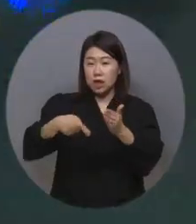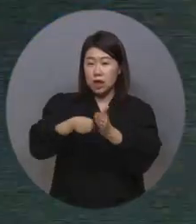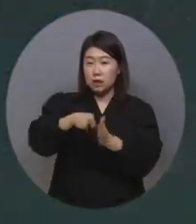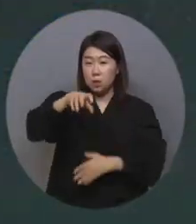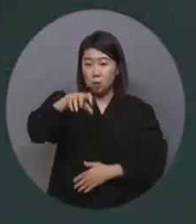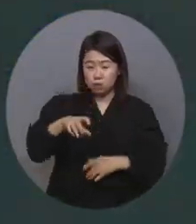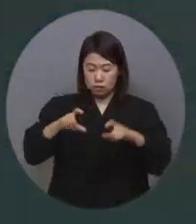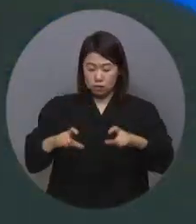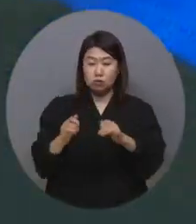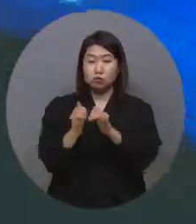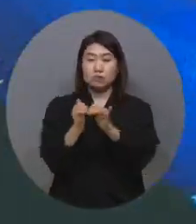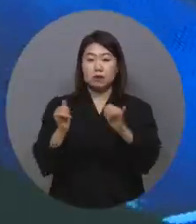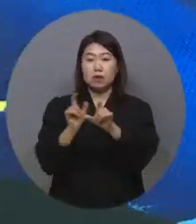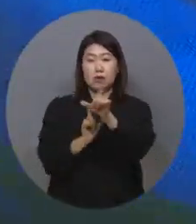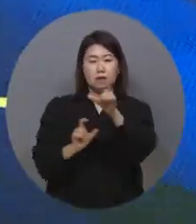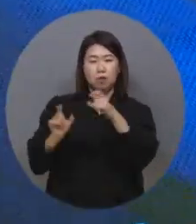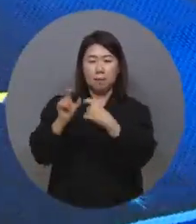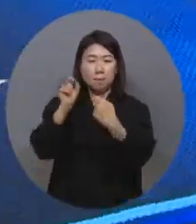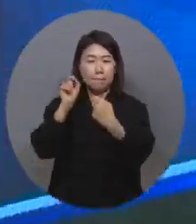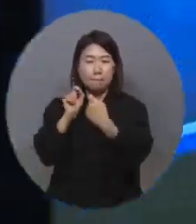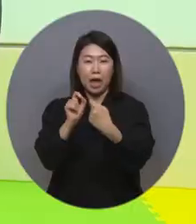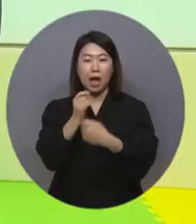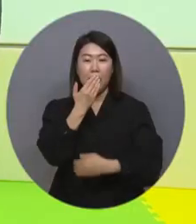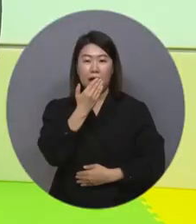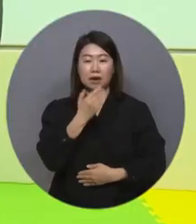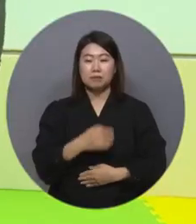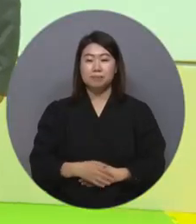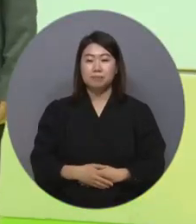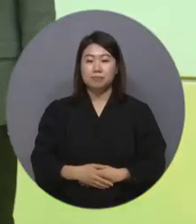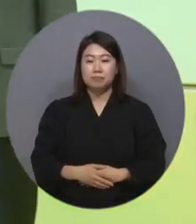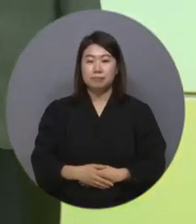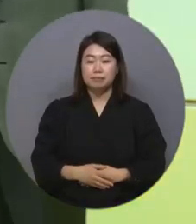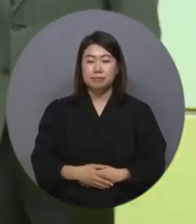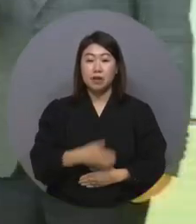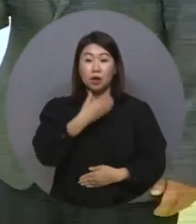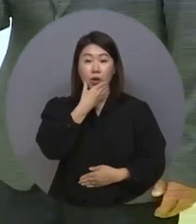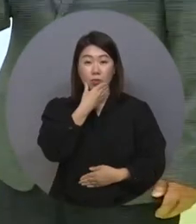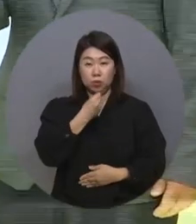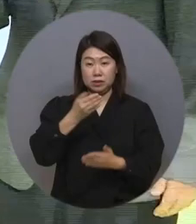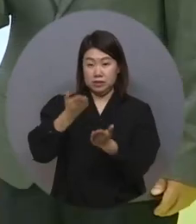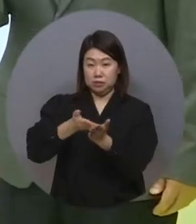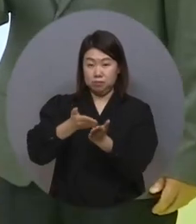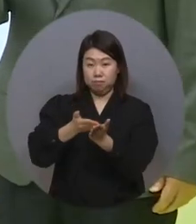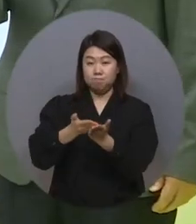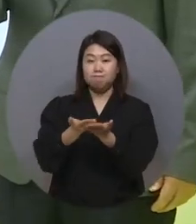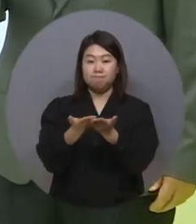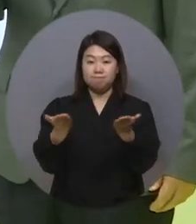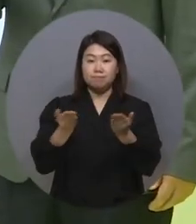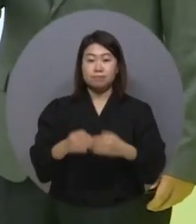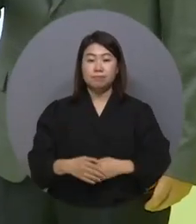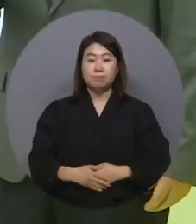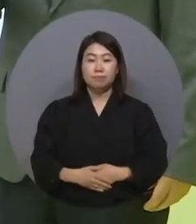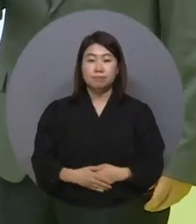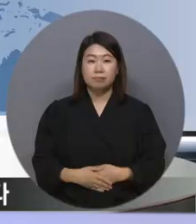지역 주민들에게 한층 다가설 예정입니다. 복지TV 뉴스 박신용입니다.